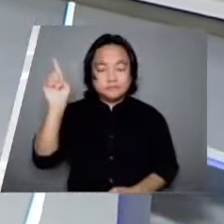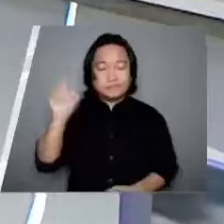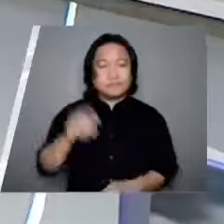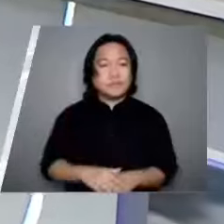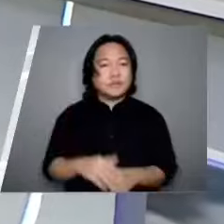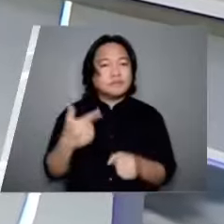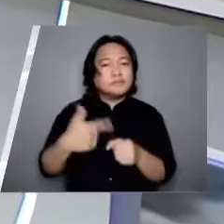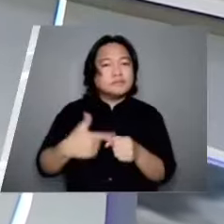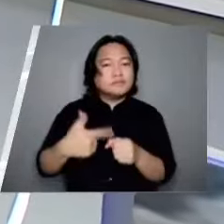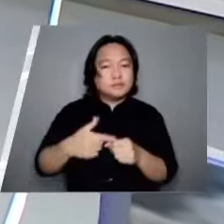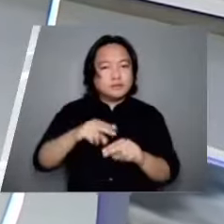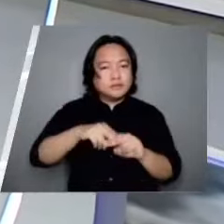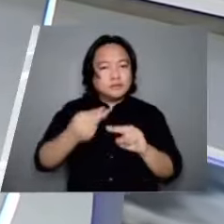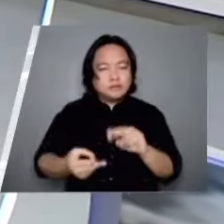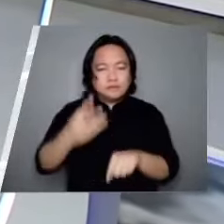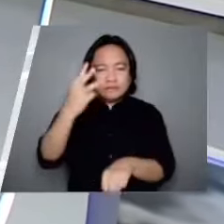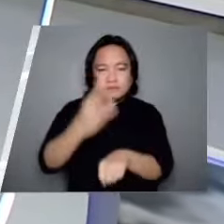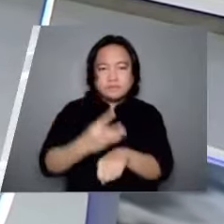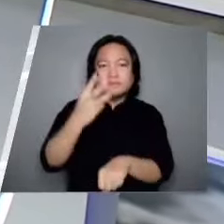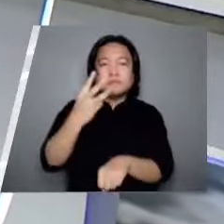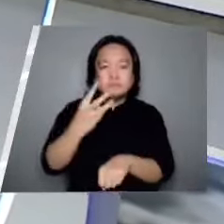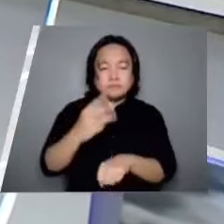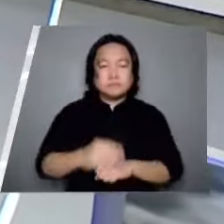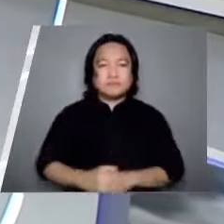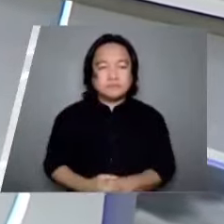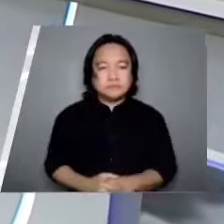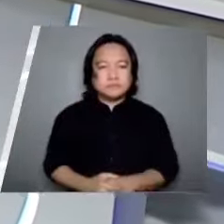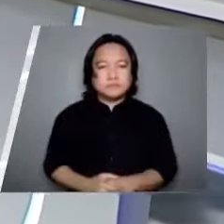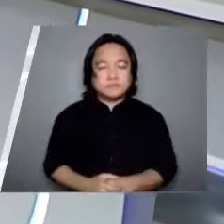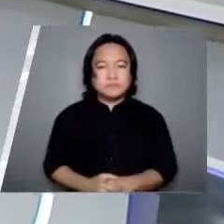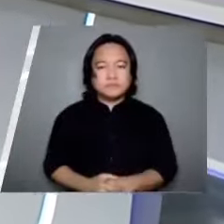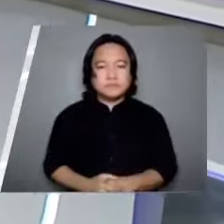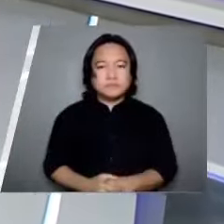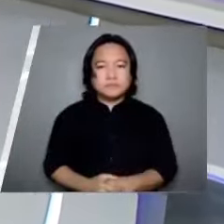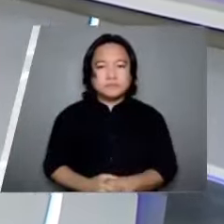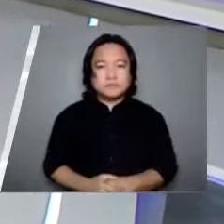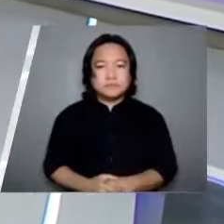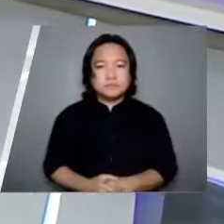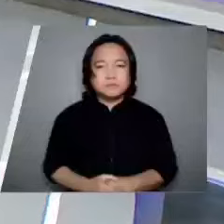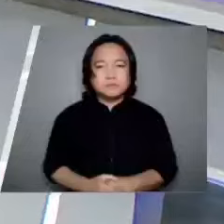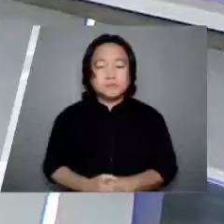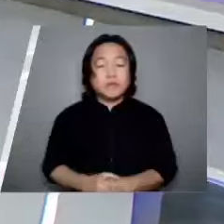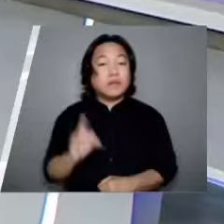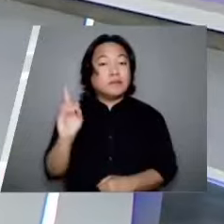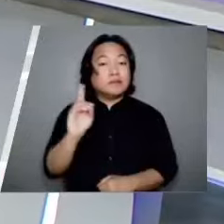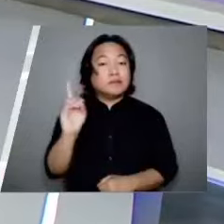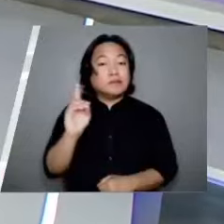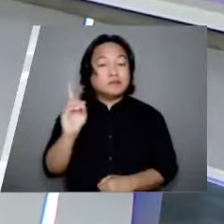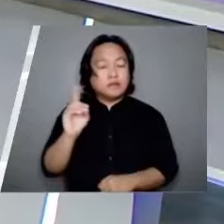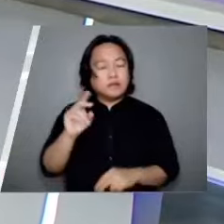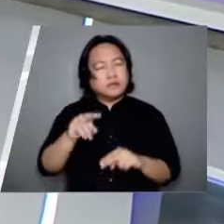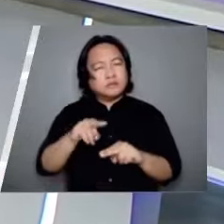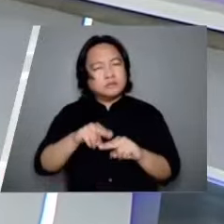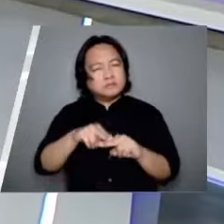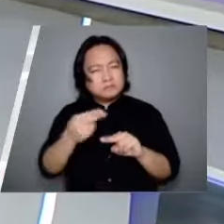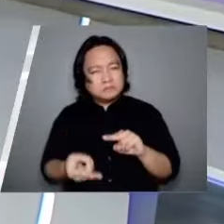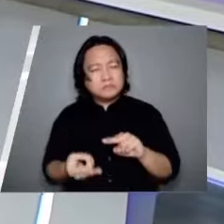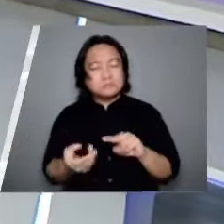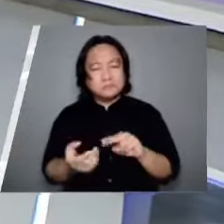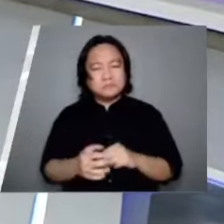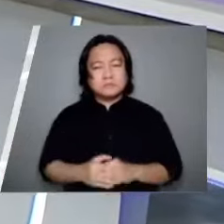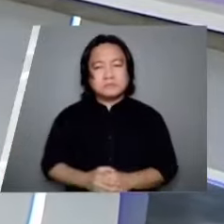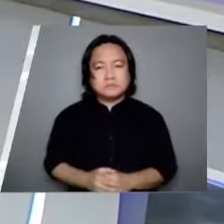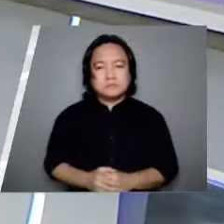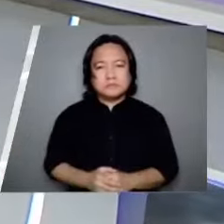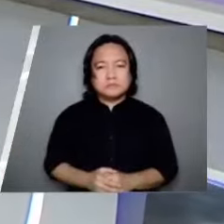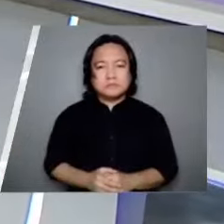na ang ika-anim na sunod na price hike sa gasolina. May tapyas presyo naman sa diesel na 75 sentimo kada litro. Piso at